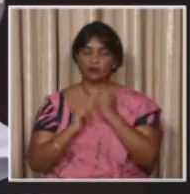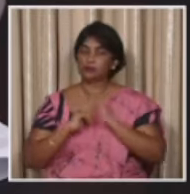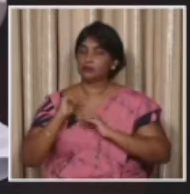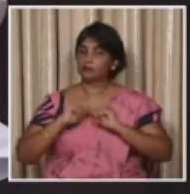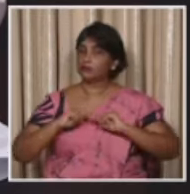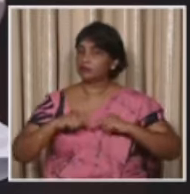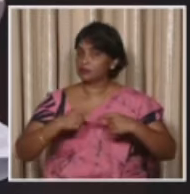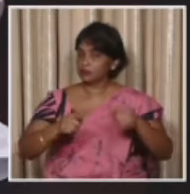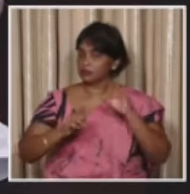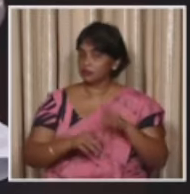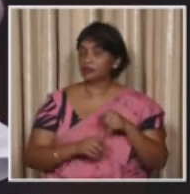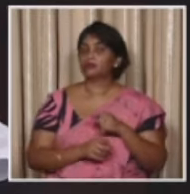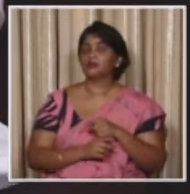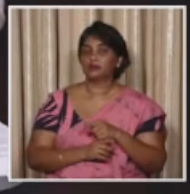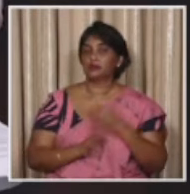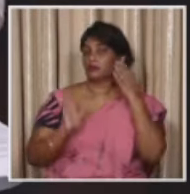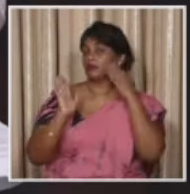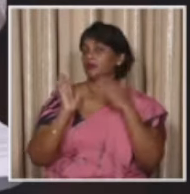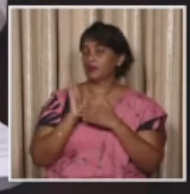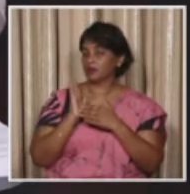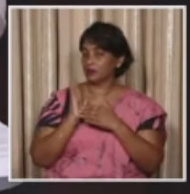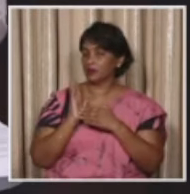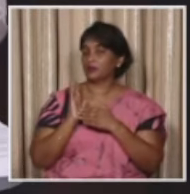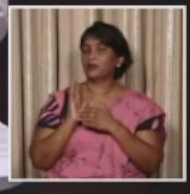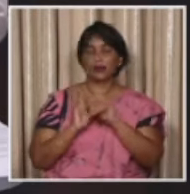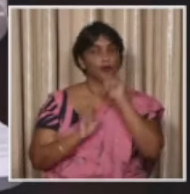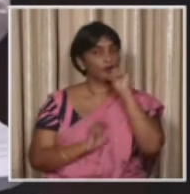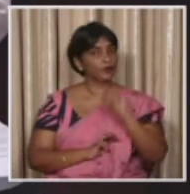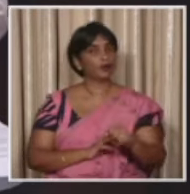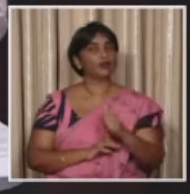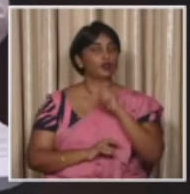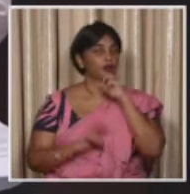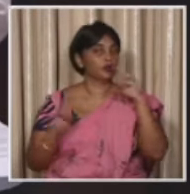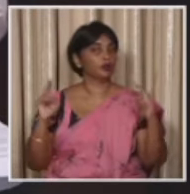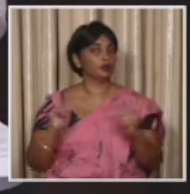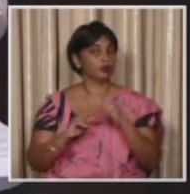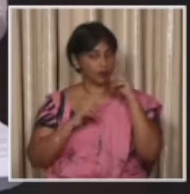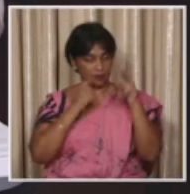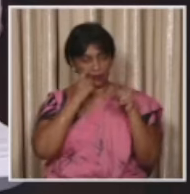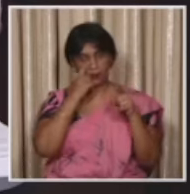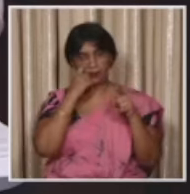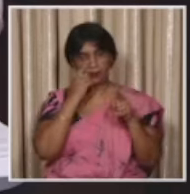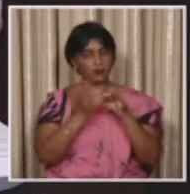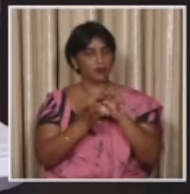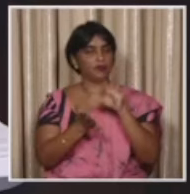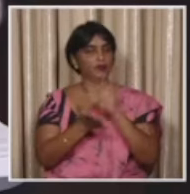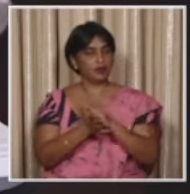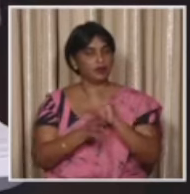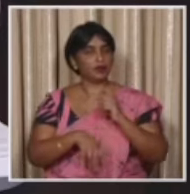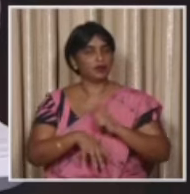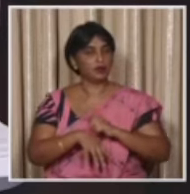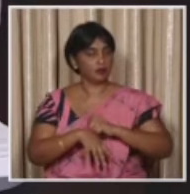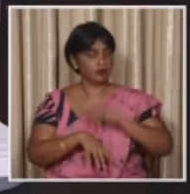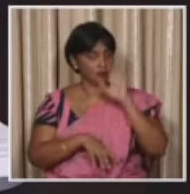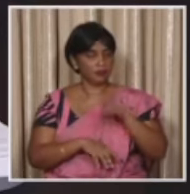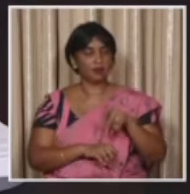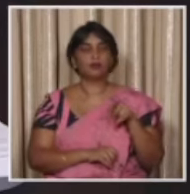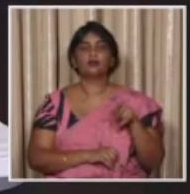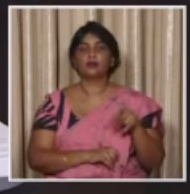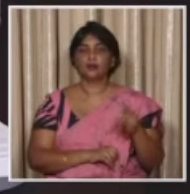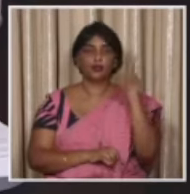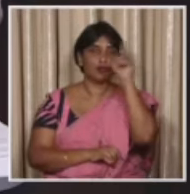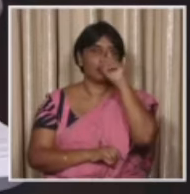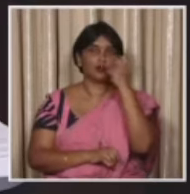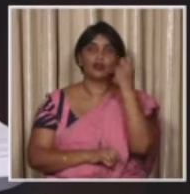ක්‍රියාත්මක වීම සඳහා ඇත්ත වශයෙන් ශ්‍රේෂ්ඨාධිකරණයත් තීන්දු කරලා තිබෙන කාල පරාසය